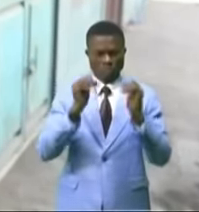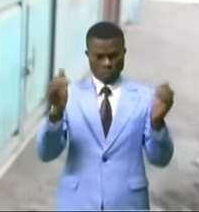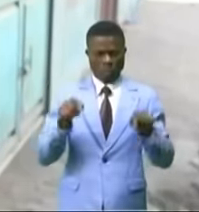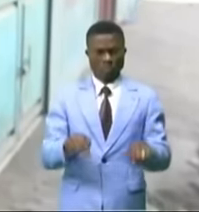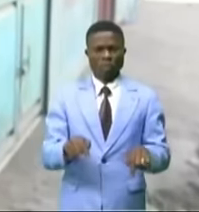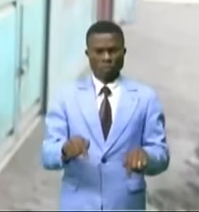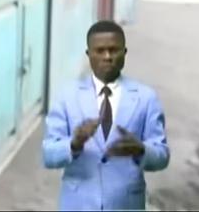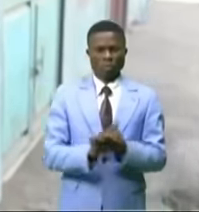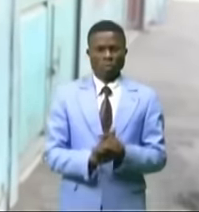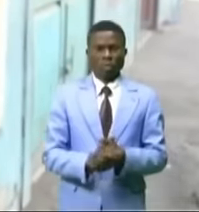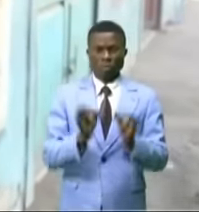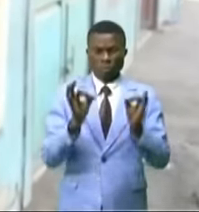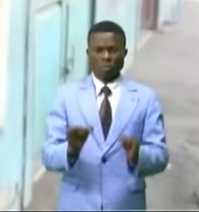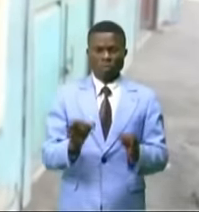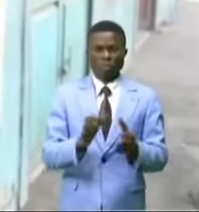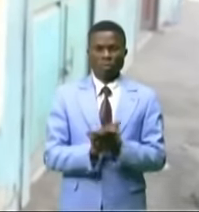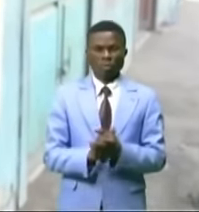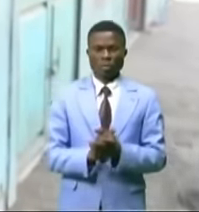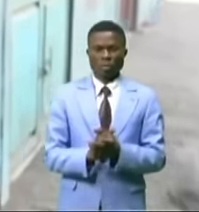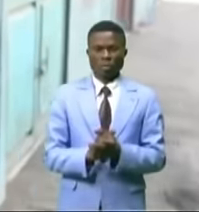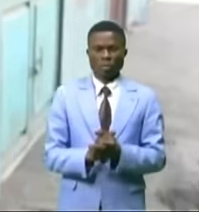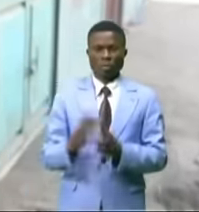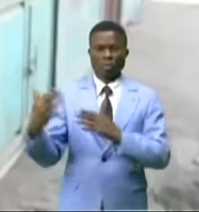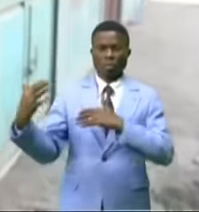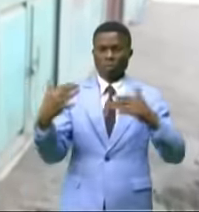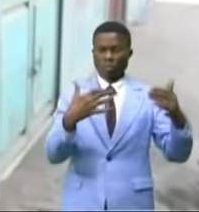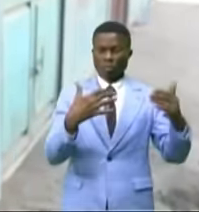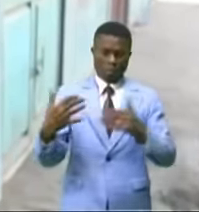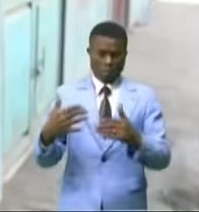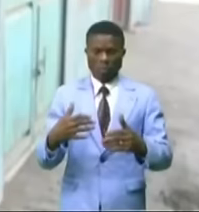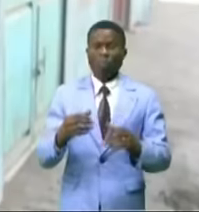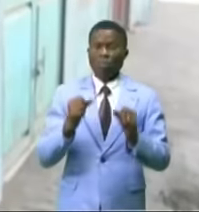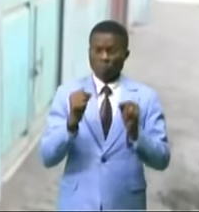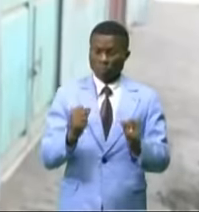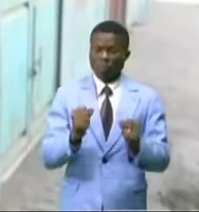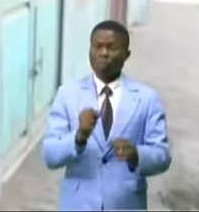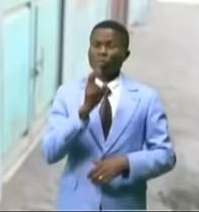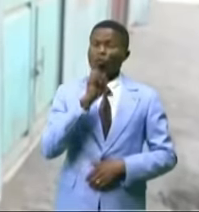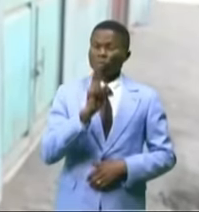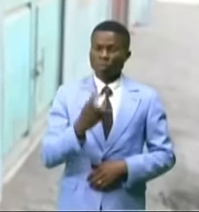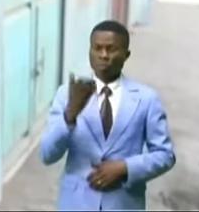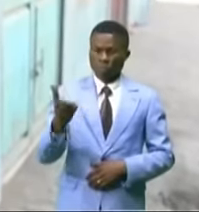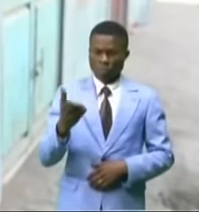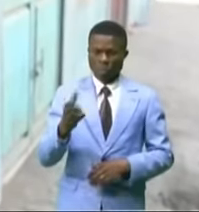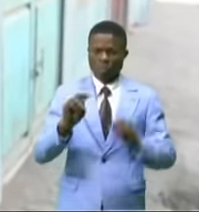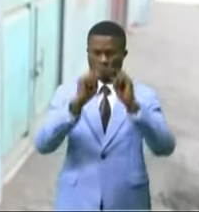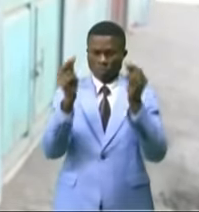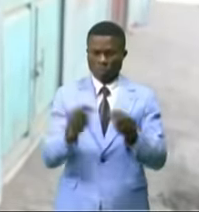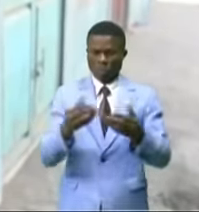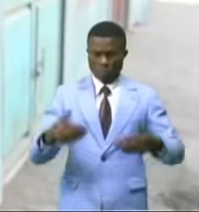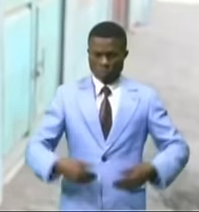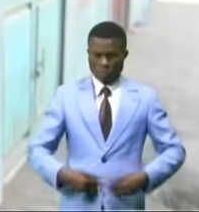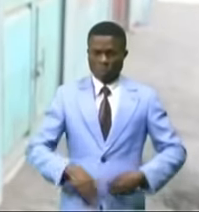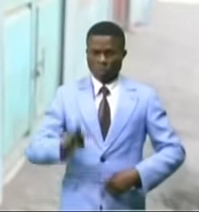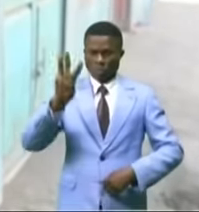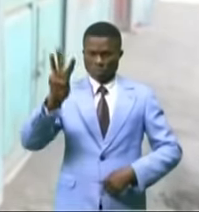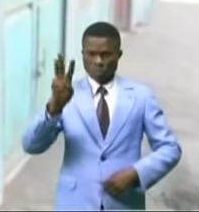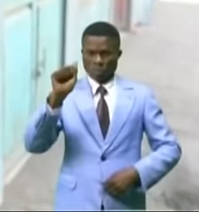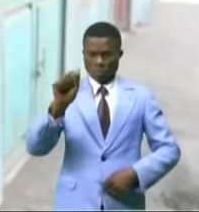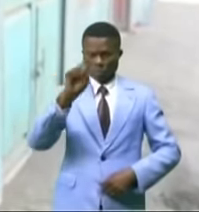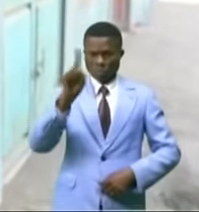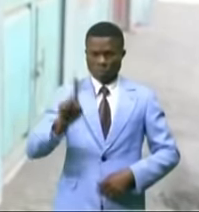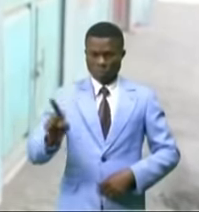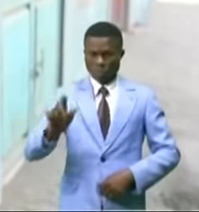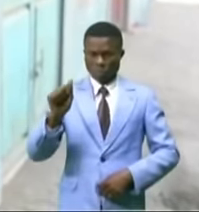Pas fortement entre nos combattants militaires FARDC et Ouazalendo, avec les